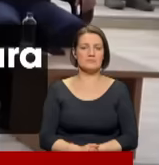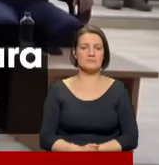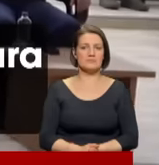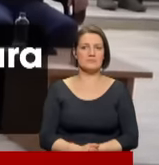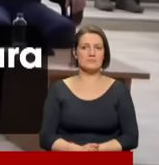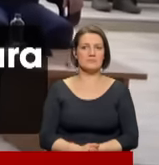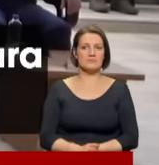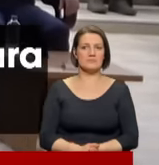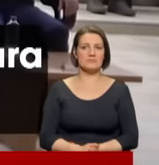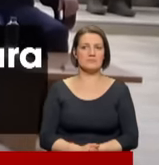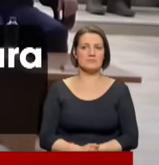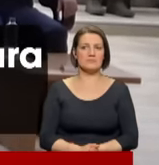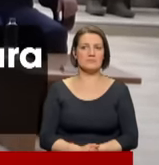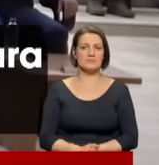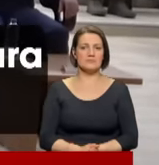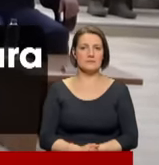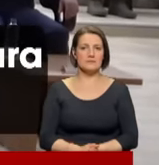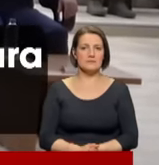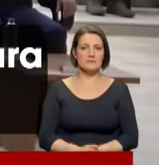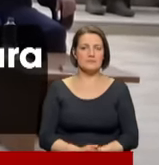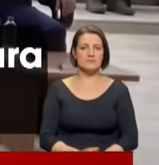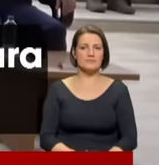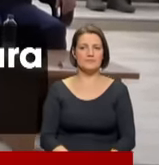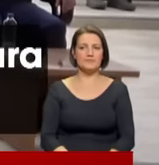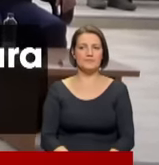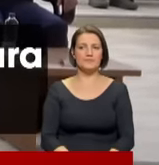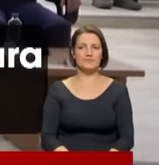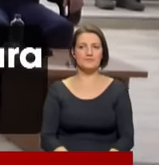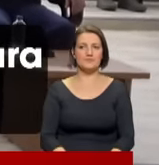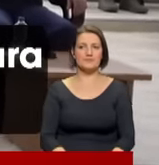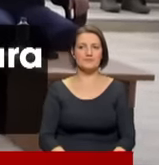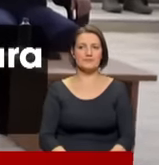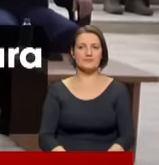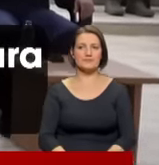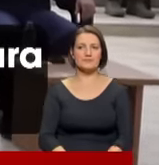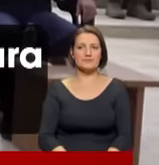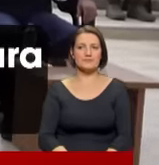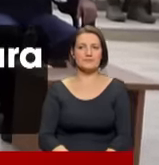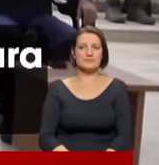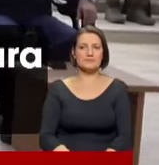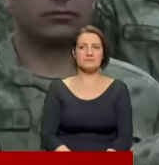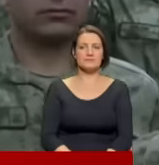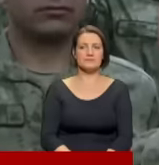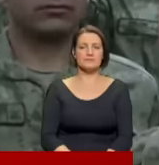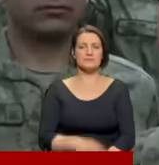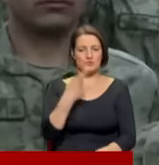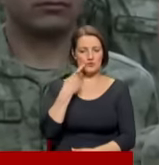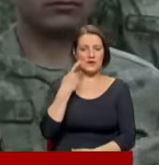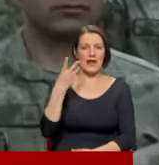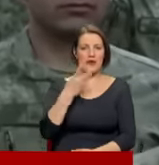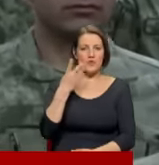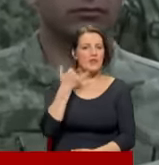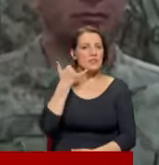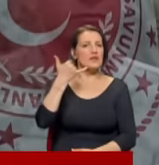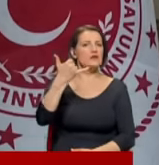bayramının tüm milletimin hayırlara vesile olmasını Allah'tan dilim. Cumhurbaşkanı